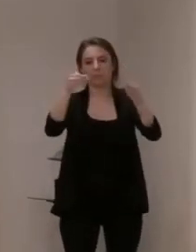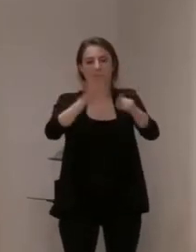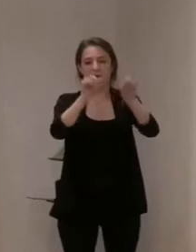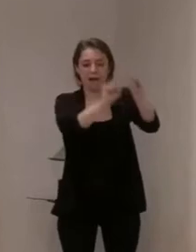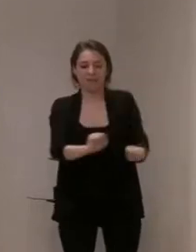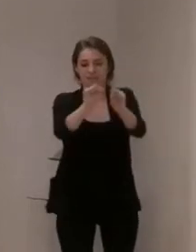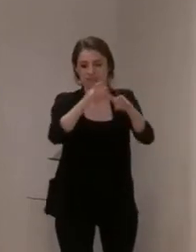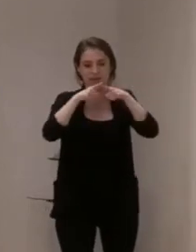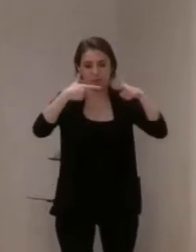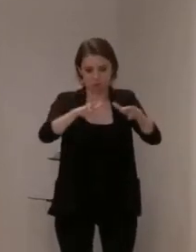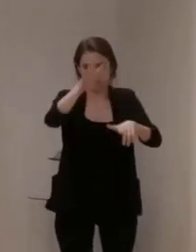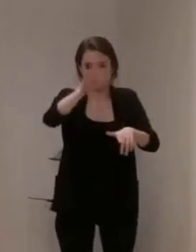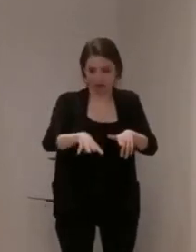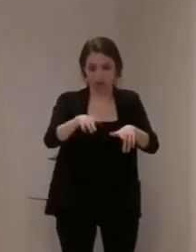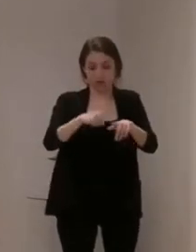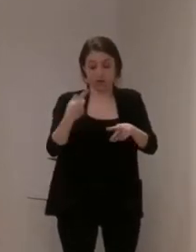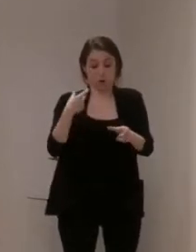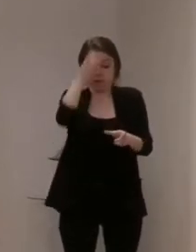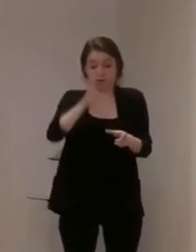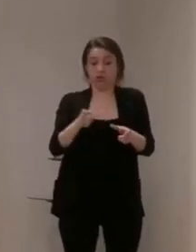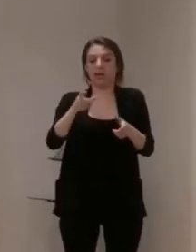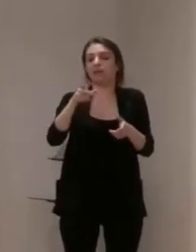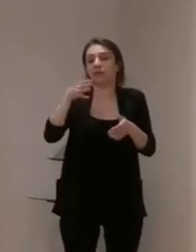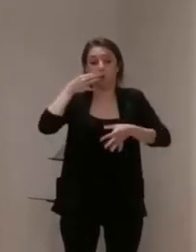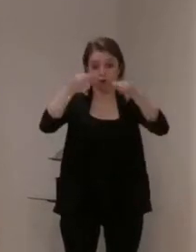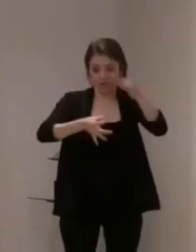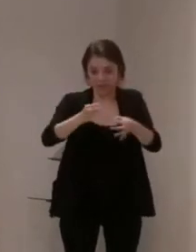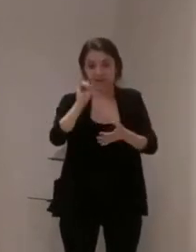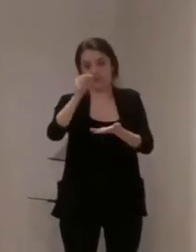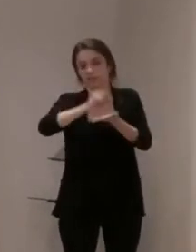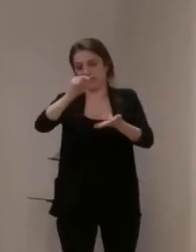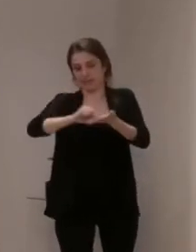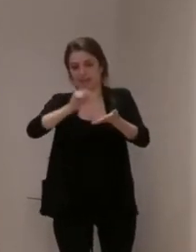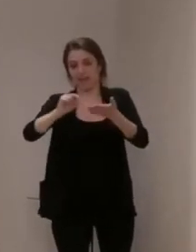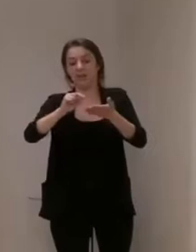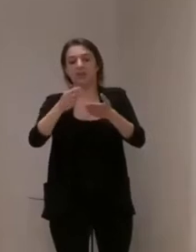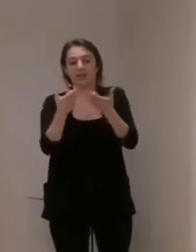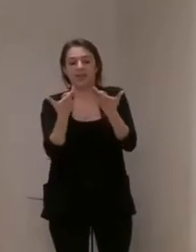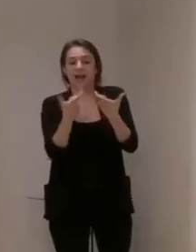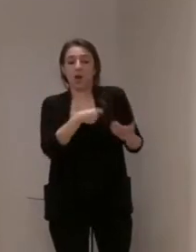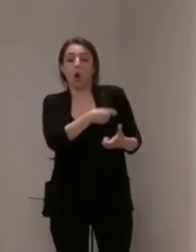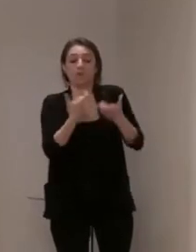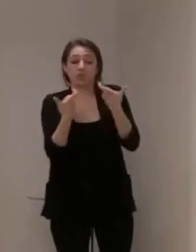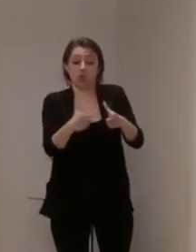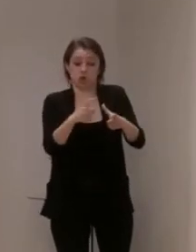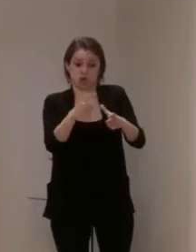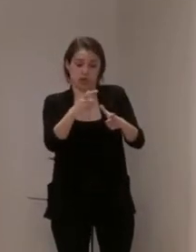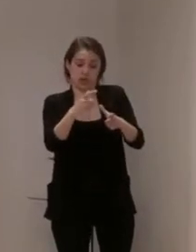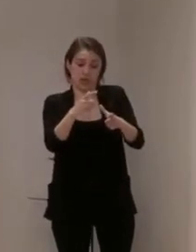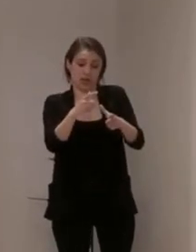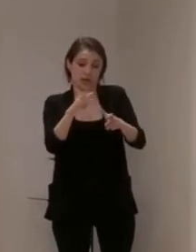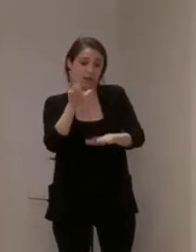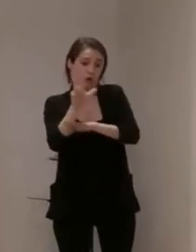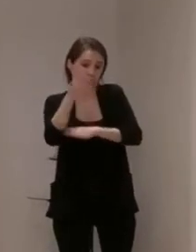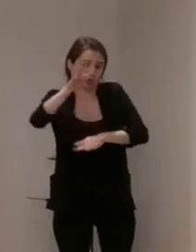del català com a president de la Societat Catalana d'Estudis Jurídics i com a secretari de la Comissió de Llengua Catalana del Consell dels Il·lustres Col·legis